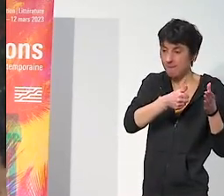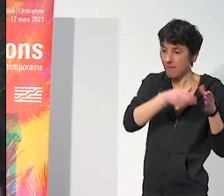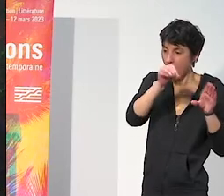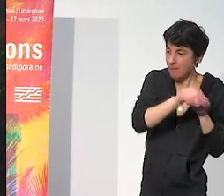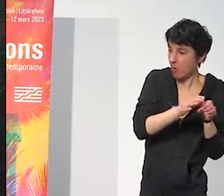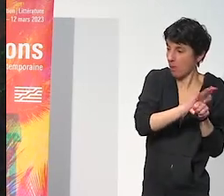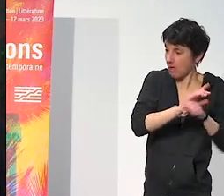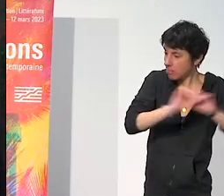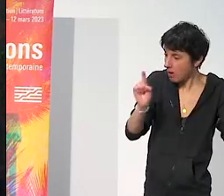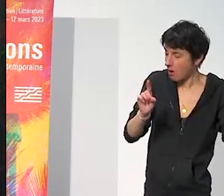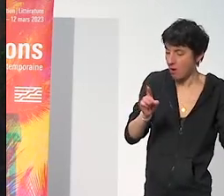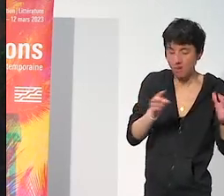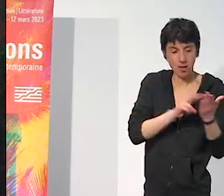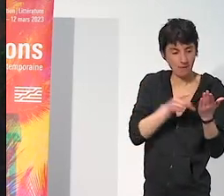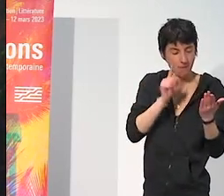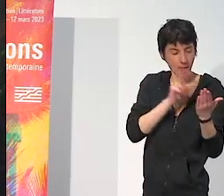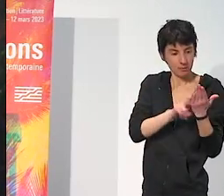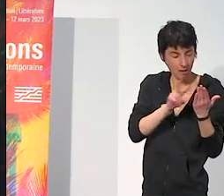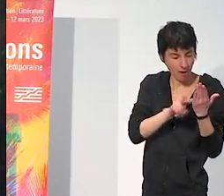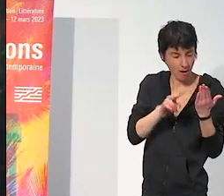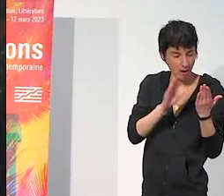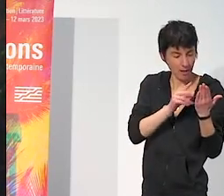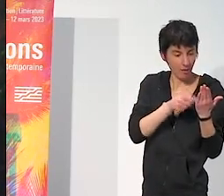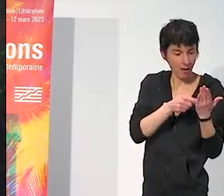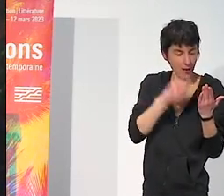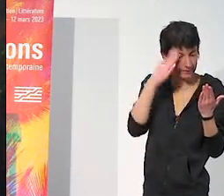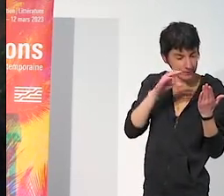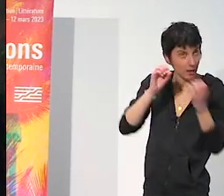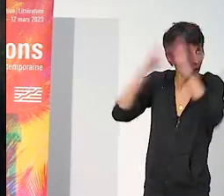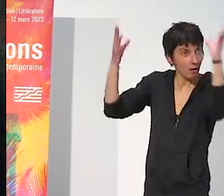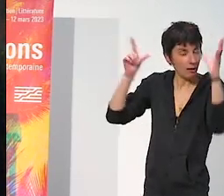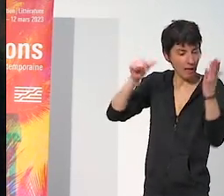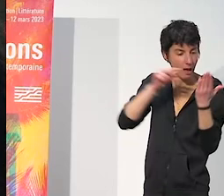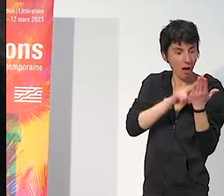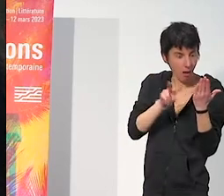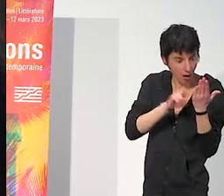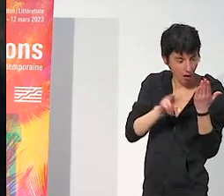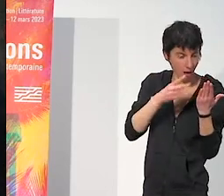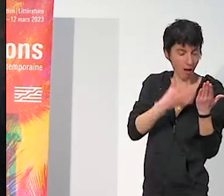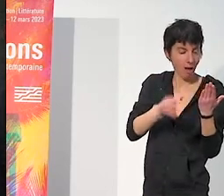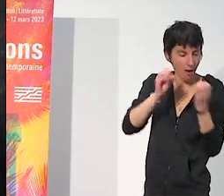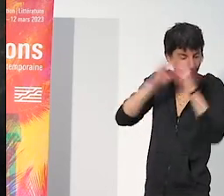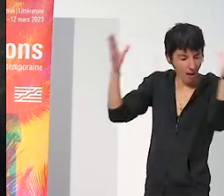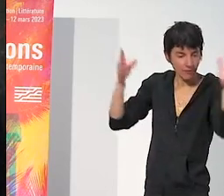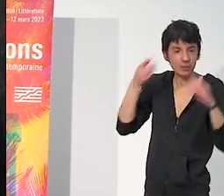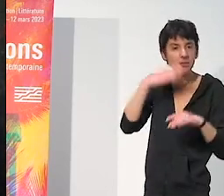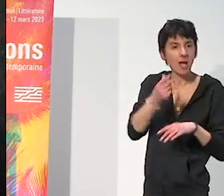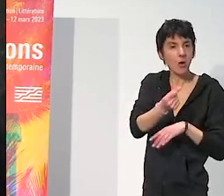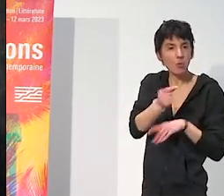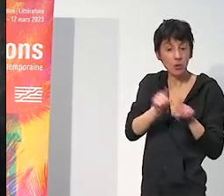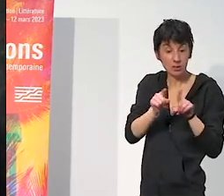Enfin, mais on voit absolument de quoi il parle. On voit absolument ce couple. On